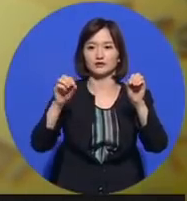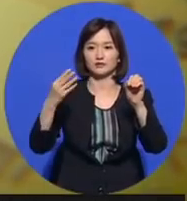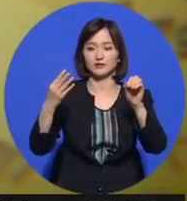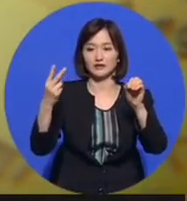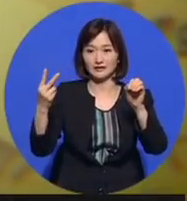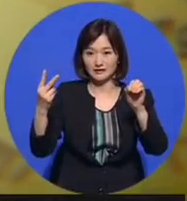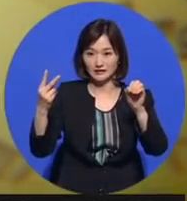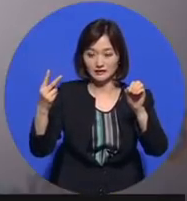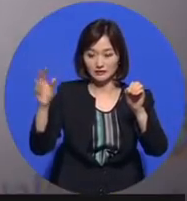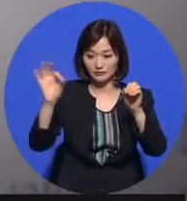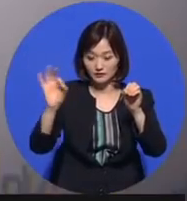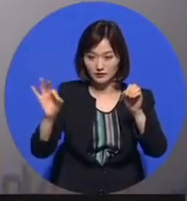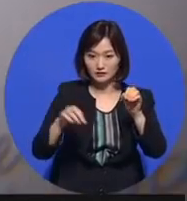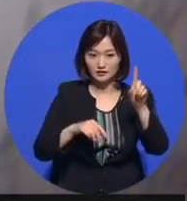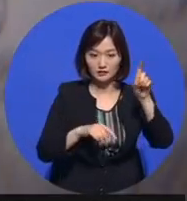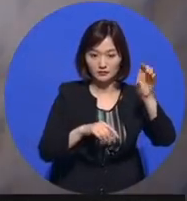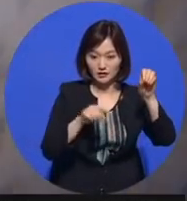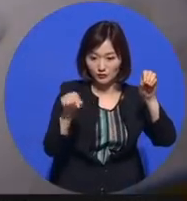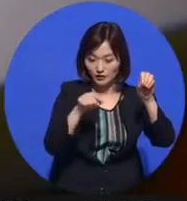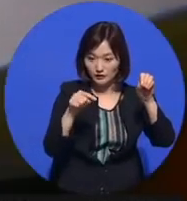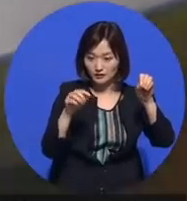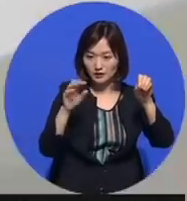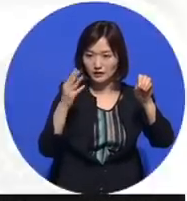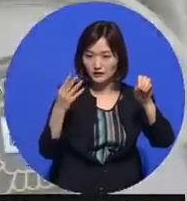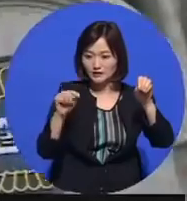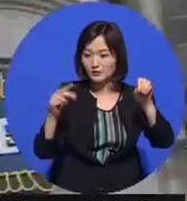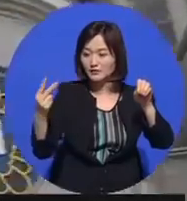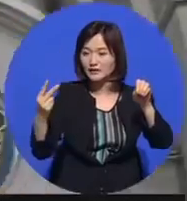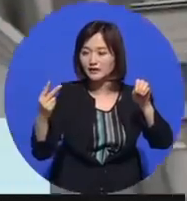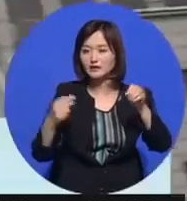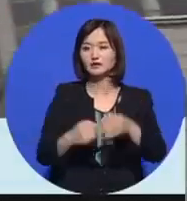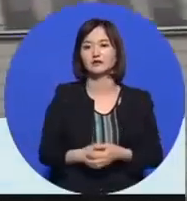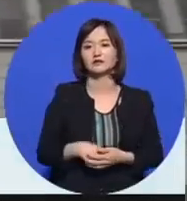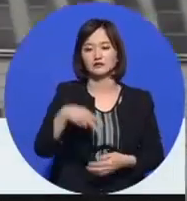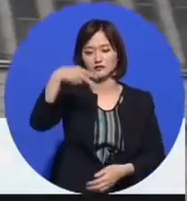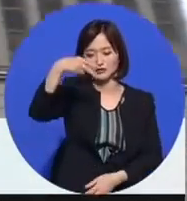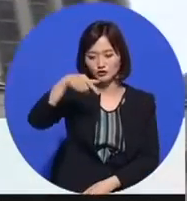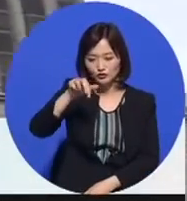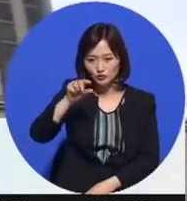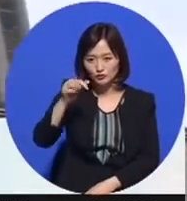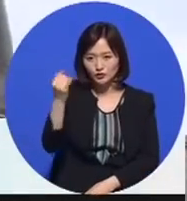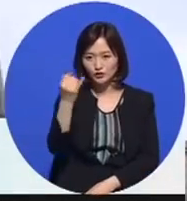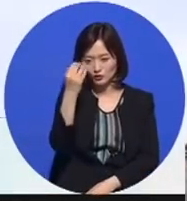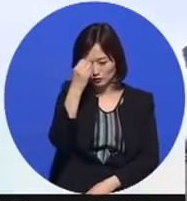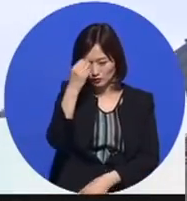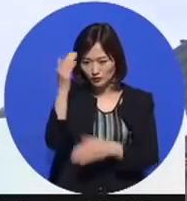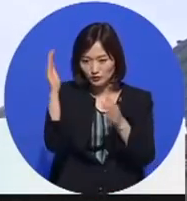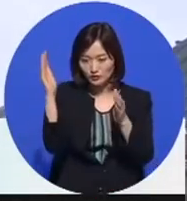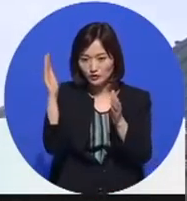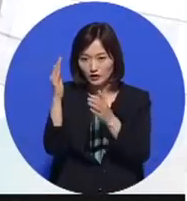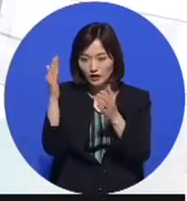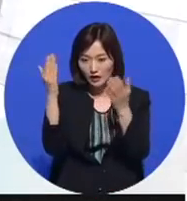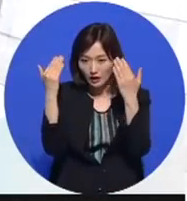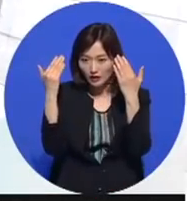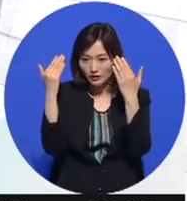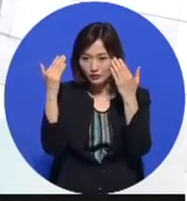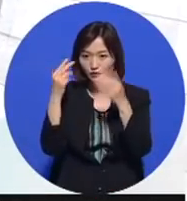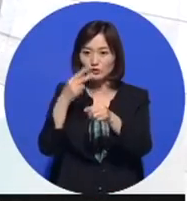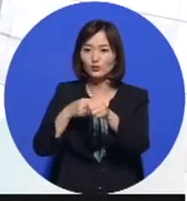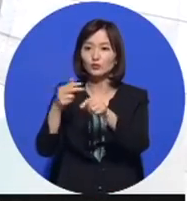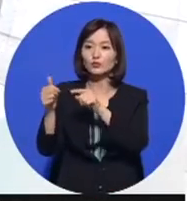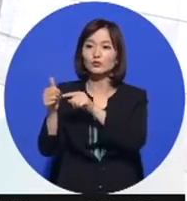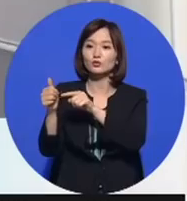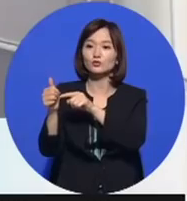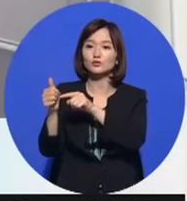0.0042%, 10만 번 중 4.2번을 가리키는 말입니다. 숙명여고 전 교무부장 A씨의 재판에 경희대 경제학과 교수가